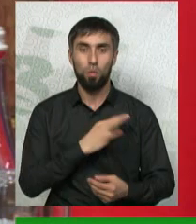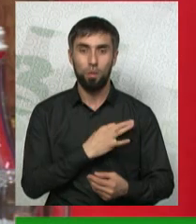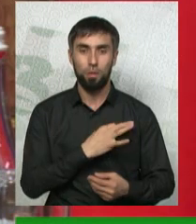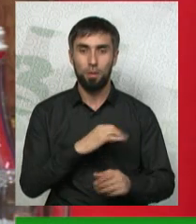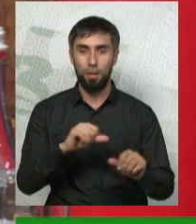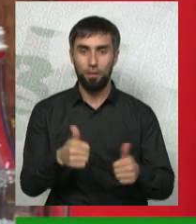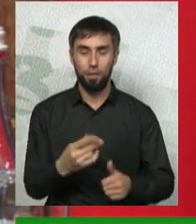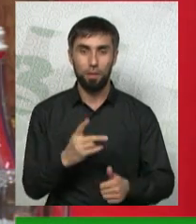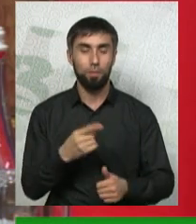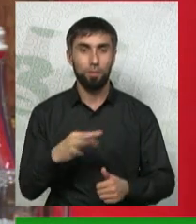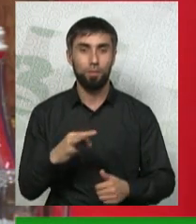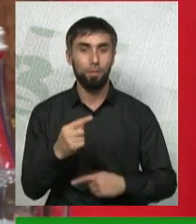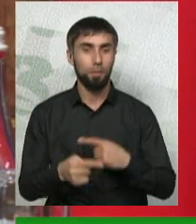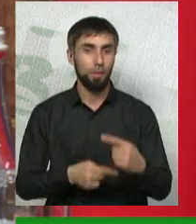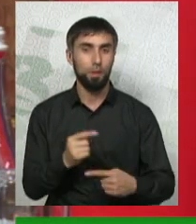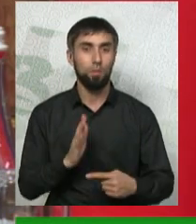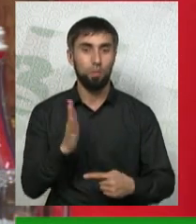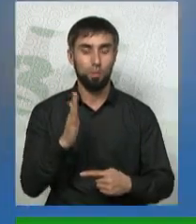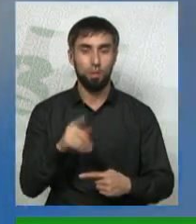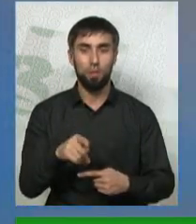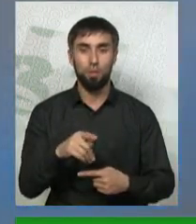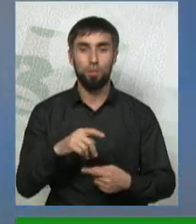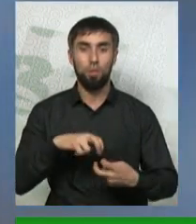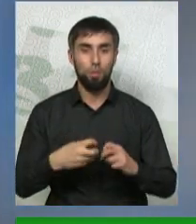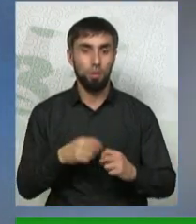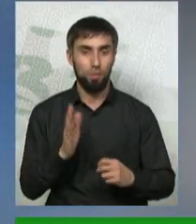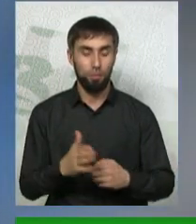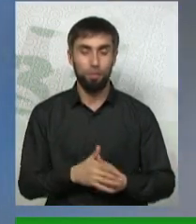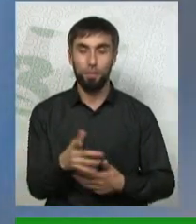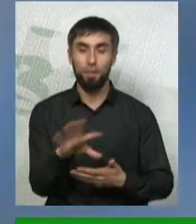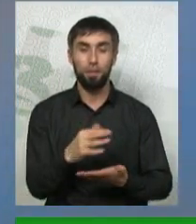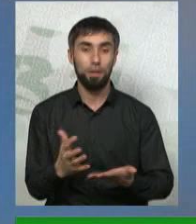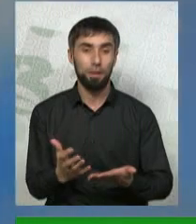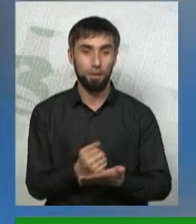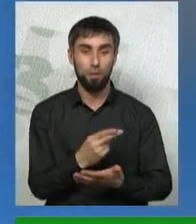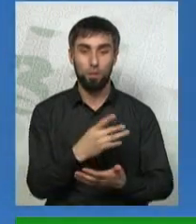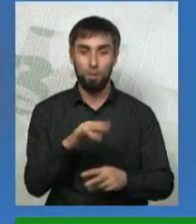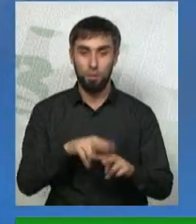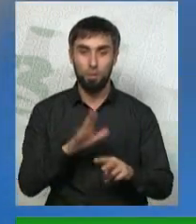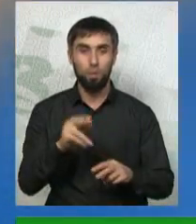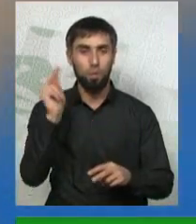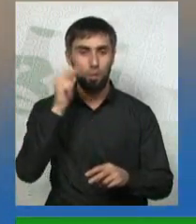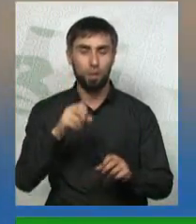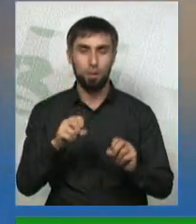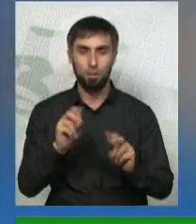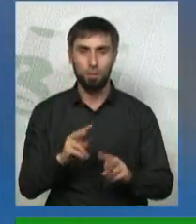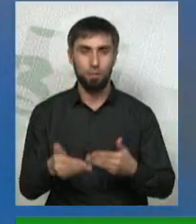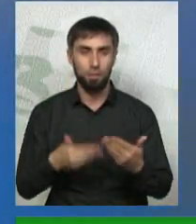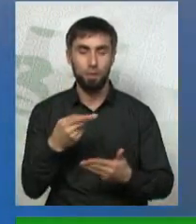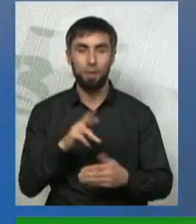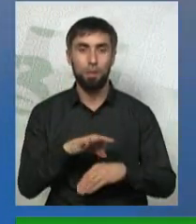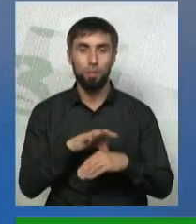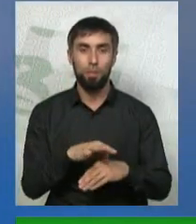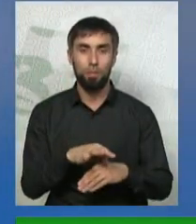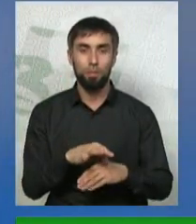юридически, потому что все найденные предметы и останки в Цори будут изучены специалистами. Для